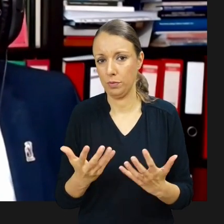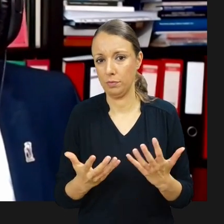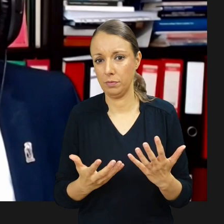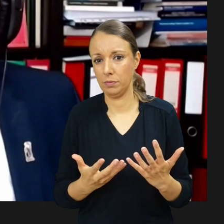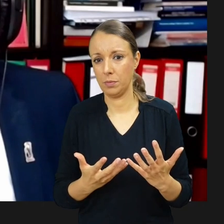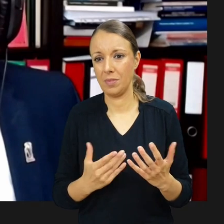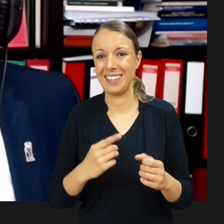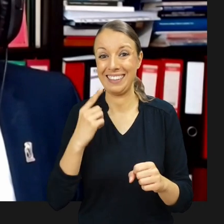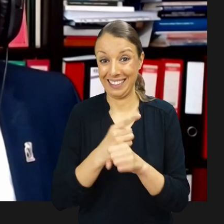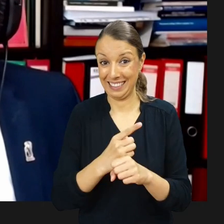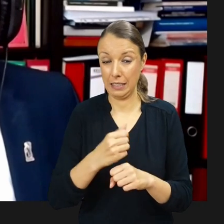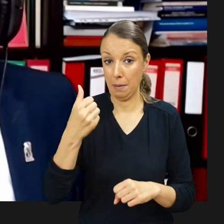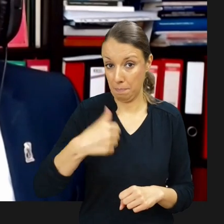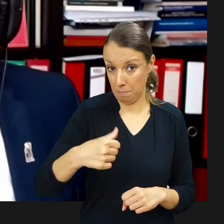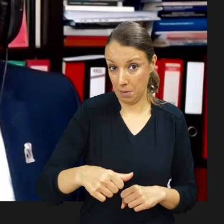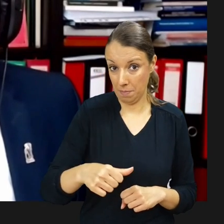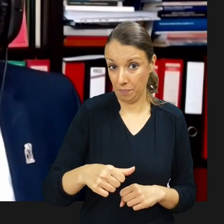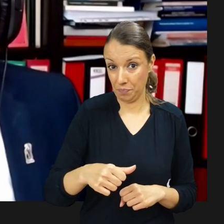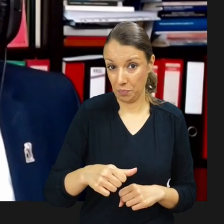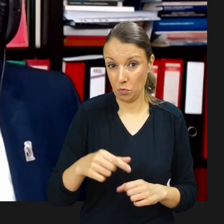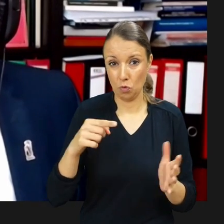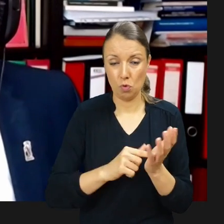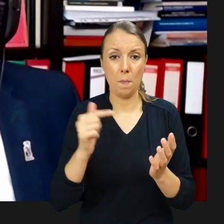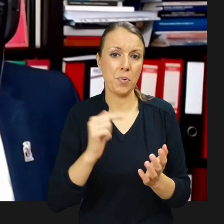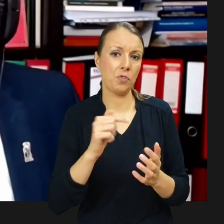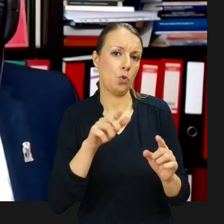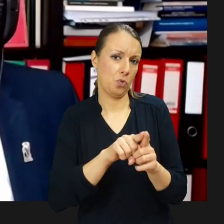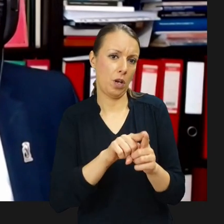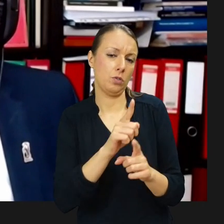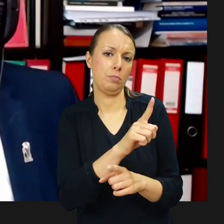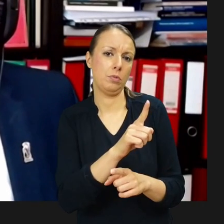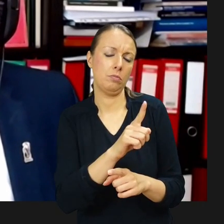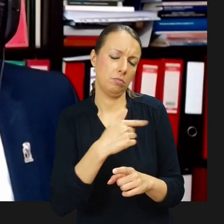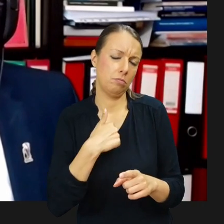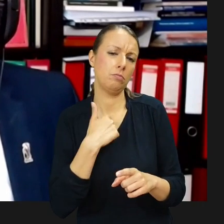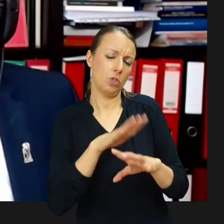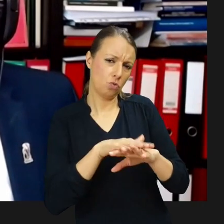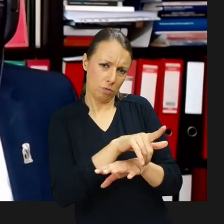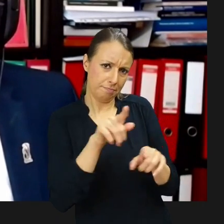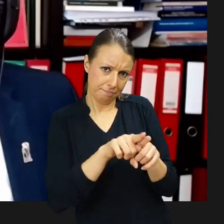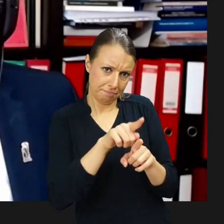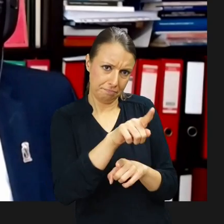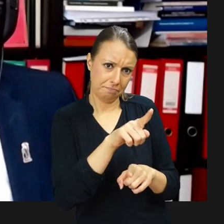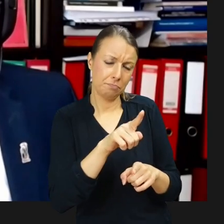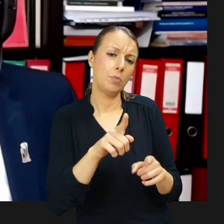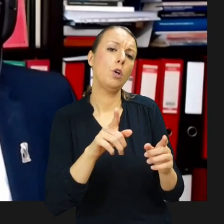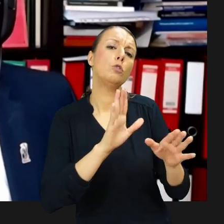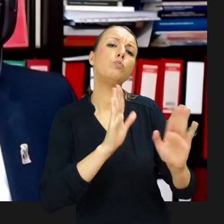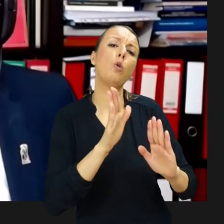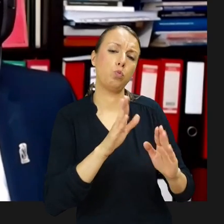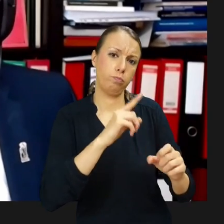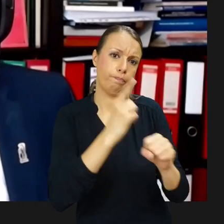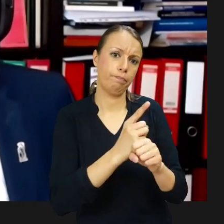był traktowany jako forma decyzji, tak? To jest coś na kształt skargi na czynność komornika, gdzie skarżymy